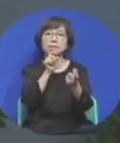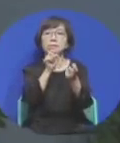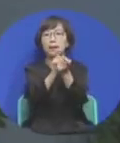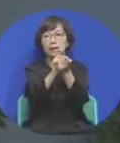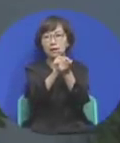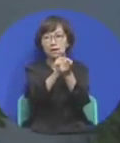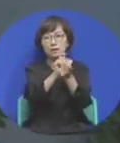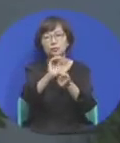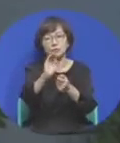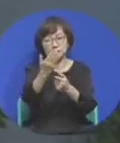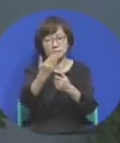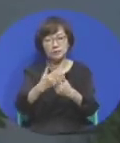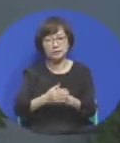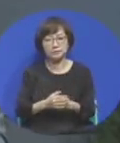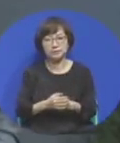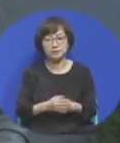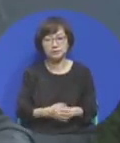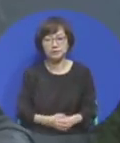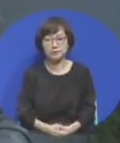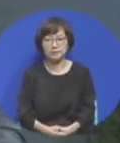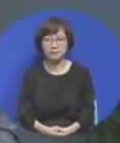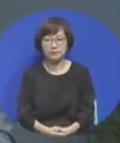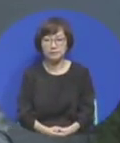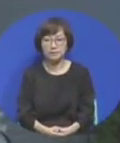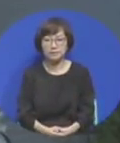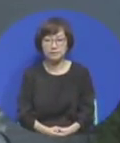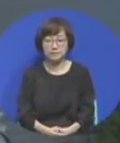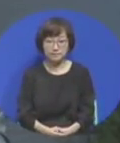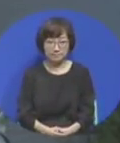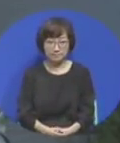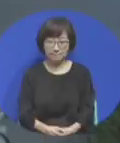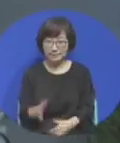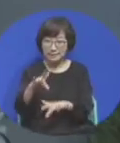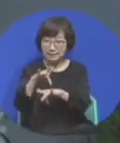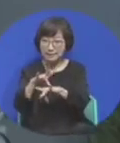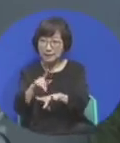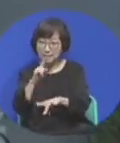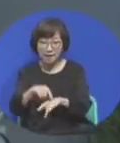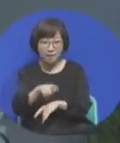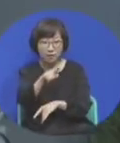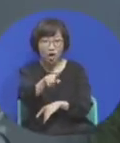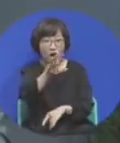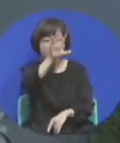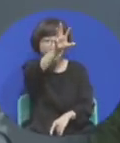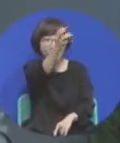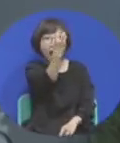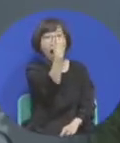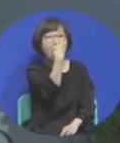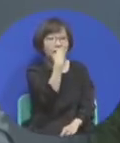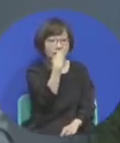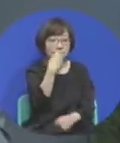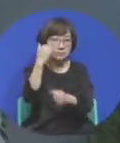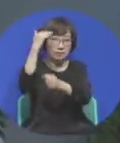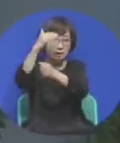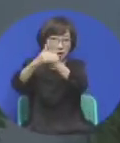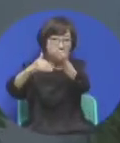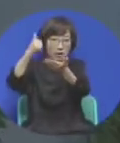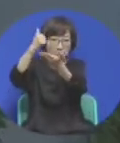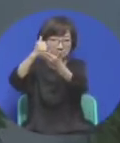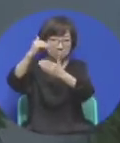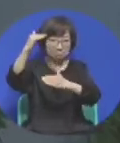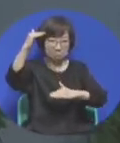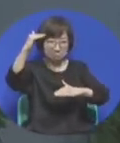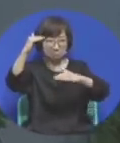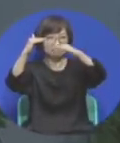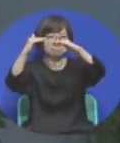어렸을게도요. That's how foolish mankind is. 그게 바로 네가 이거 먹으면 하나님처럼 되는 것이다. That's the same as this. If you eat of this fruit,